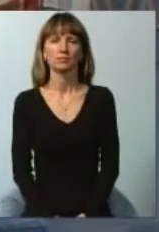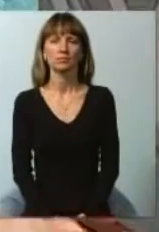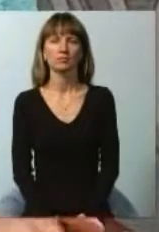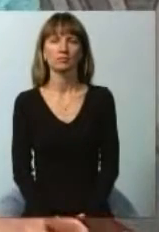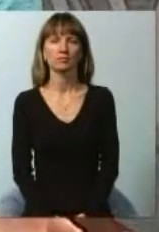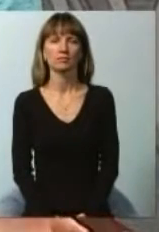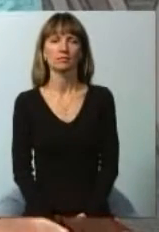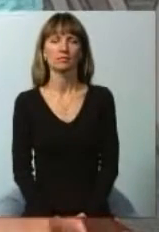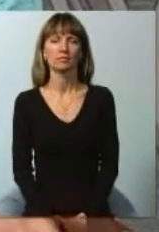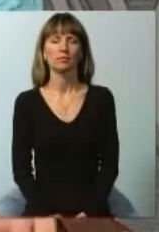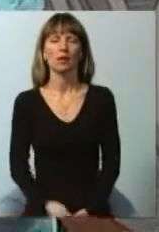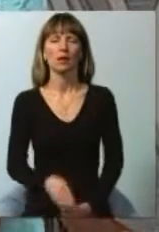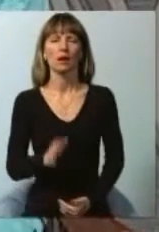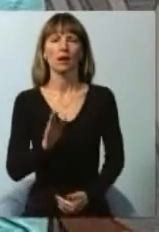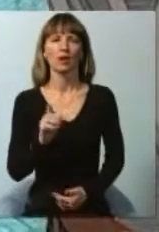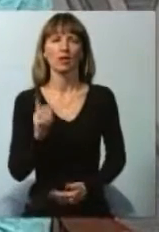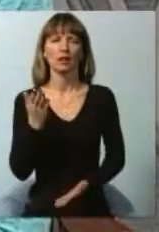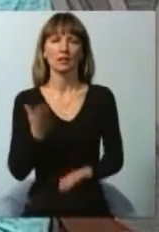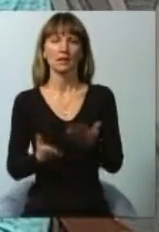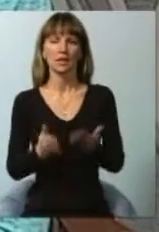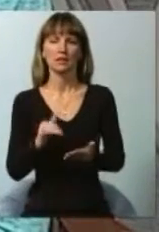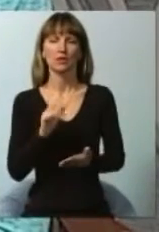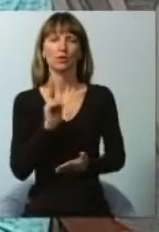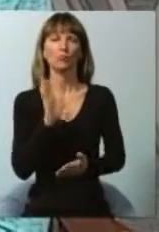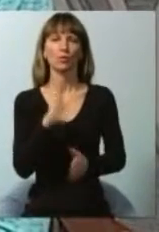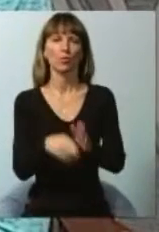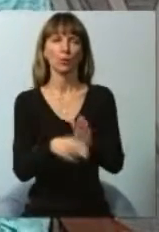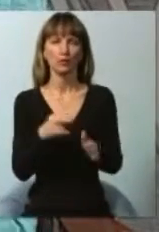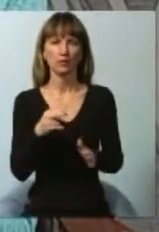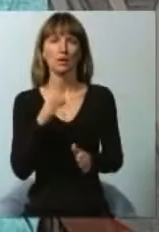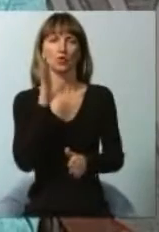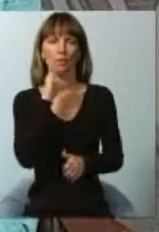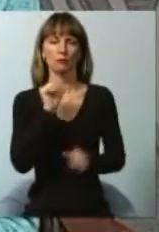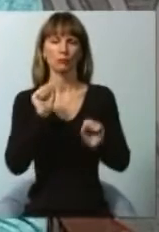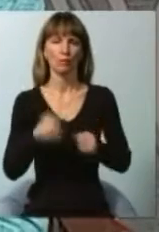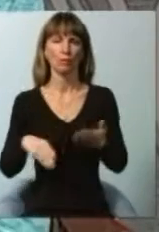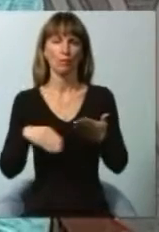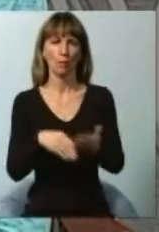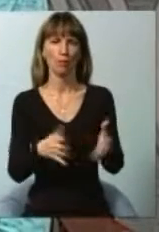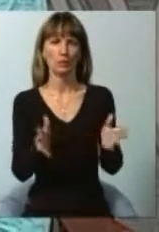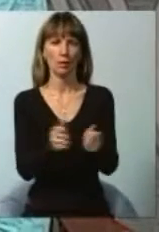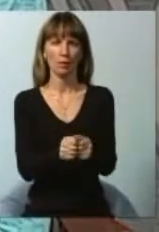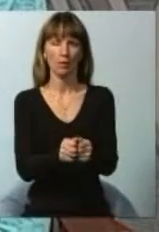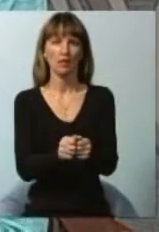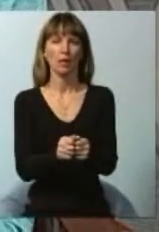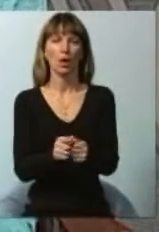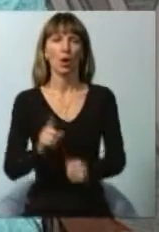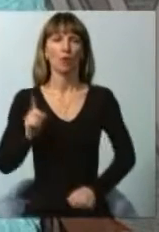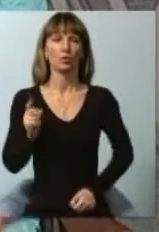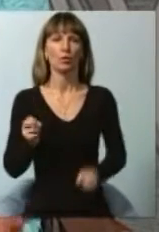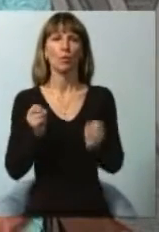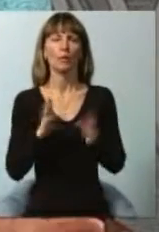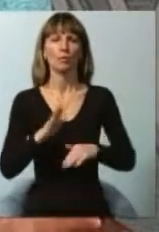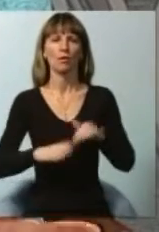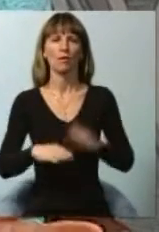У разі якогось нещасливого, наприклад, якщо хтось когось буде цупити, собаки їм допоможуть. Так. Я знаю, що охоронці – дуже ризикована професія, оскільки